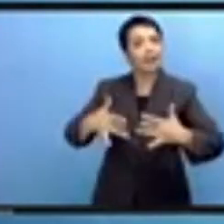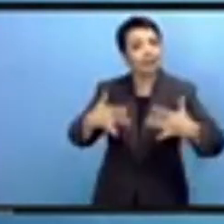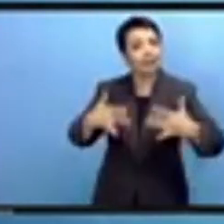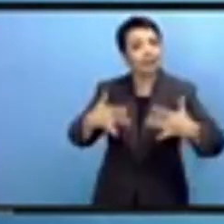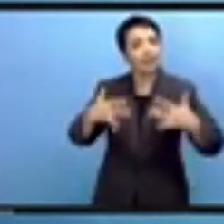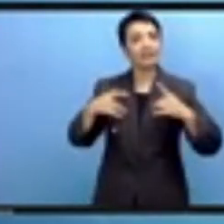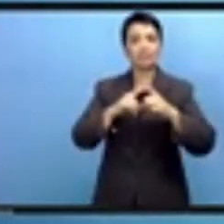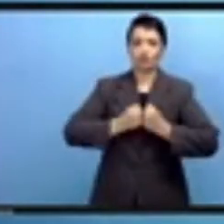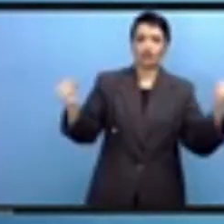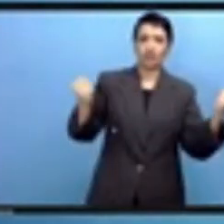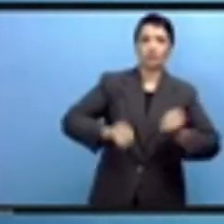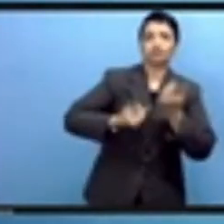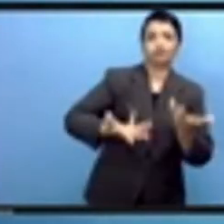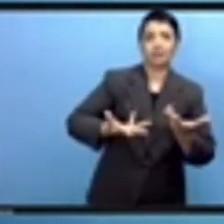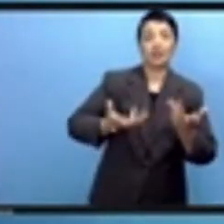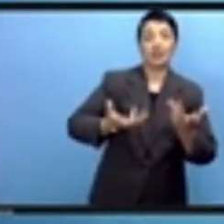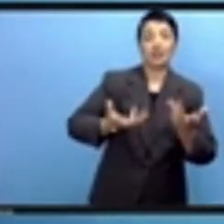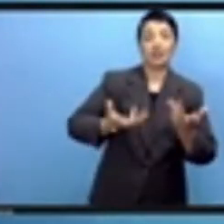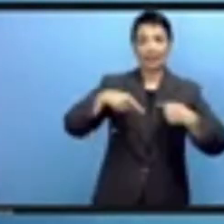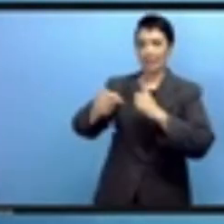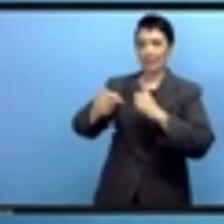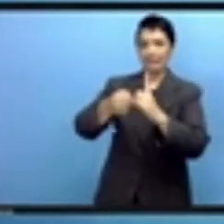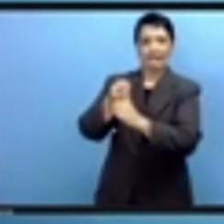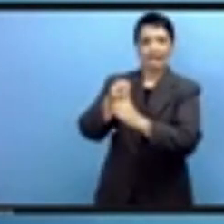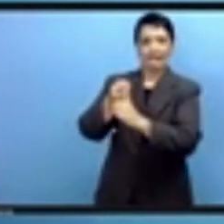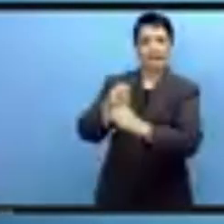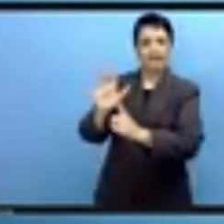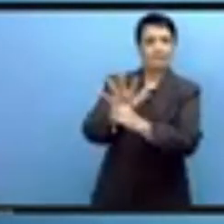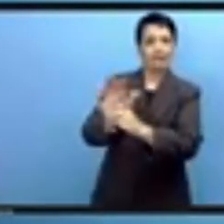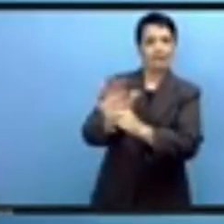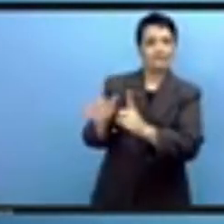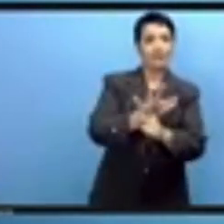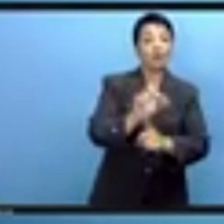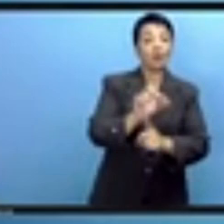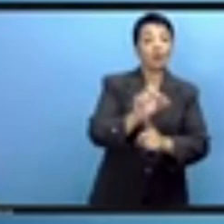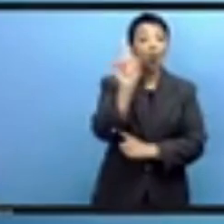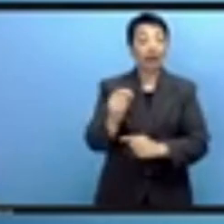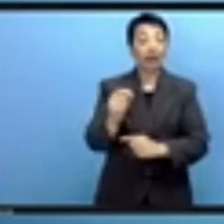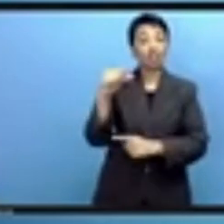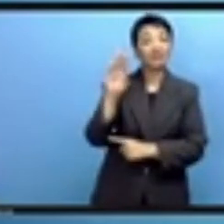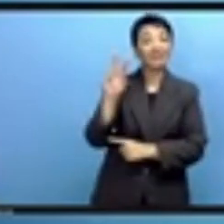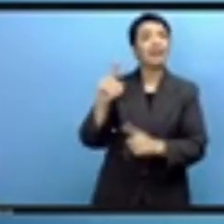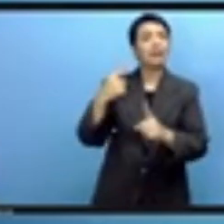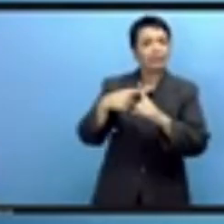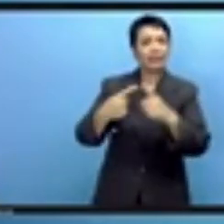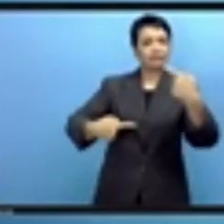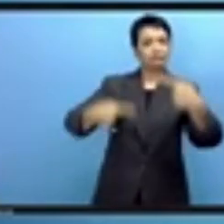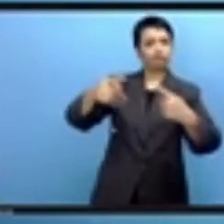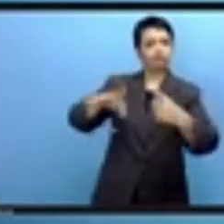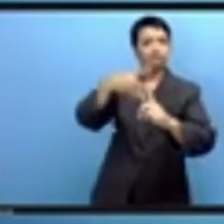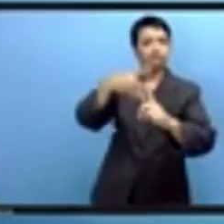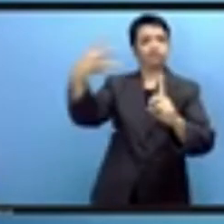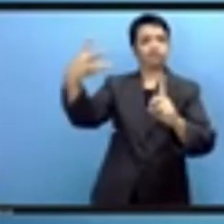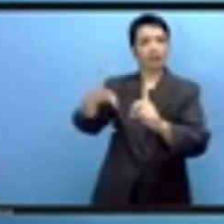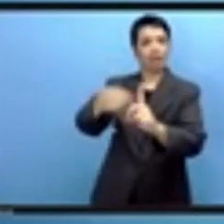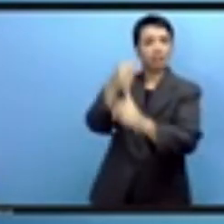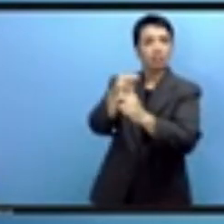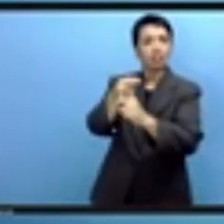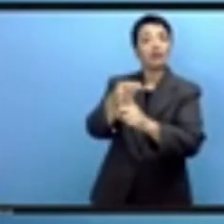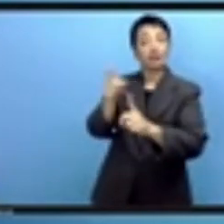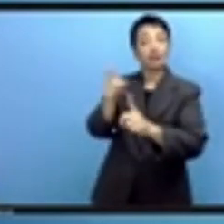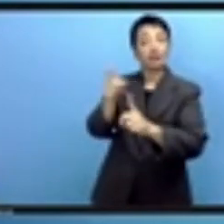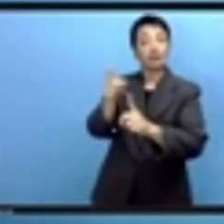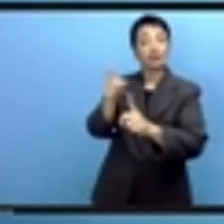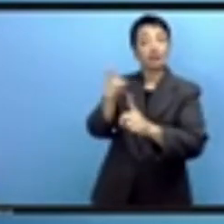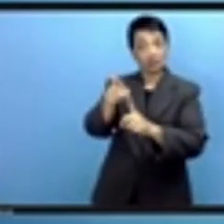府和不同部门的对话。那么另外呢，由政